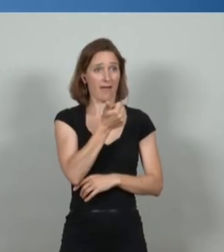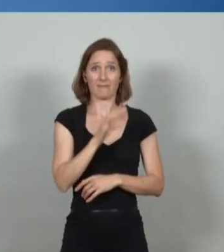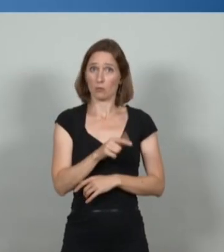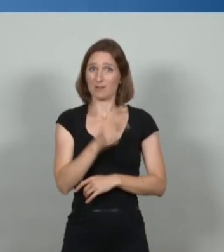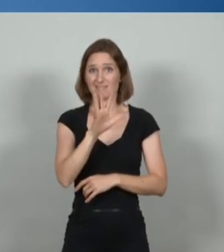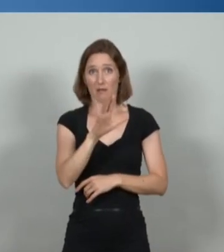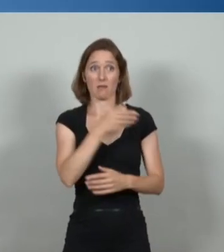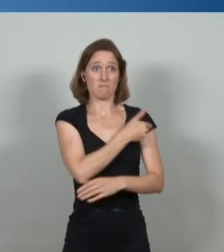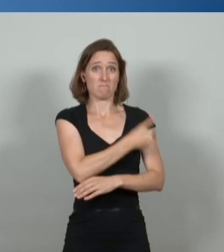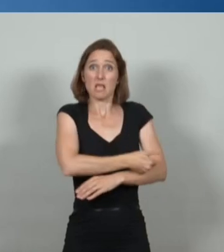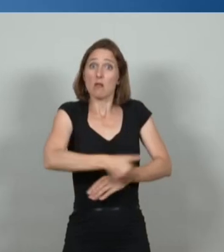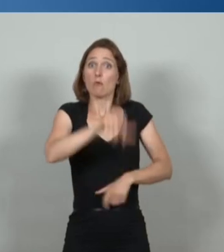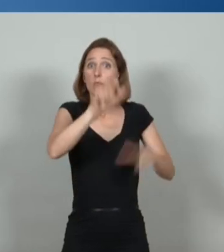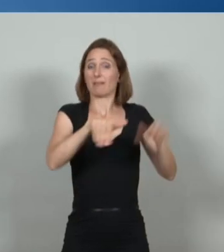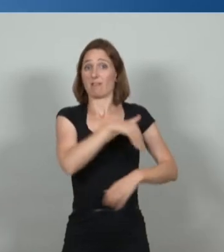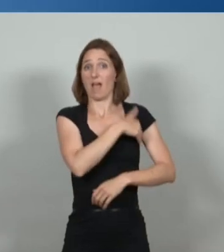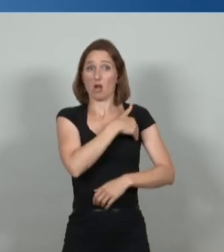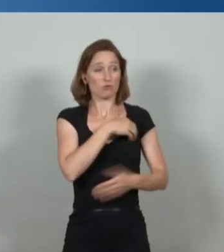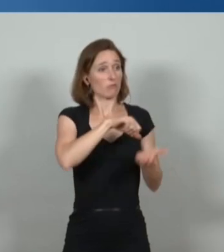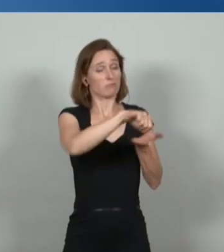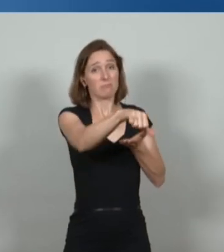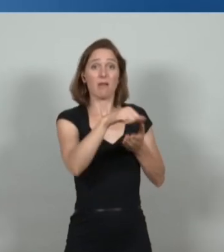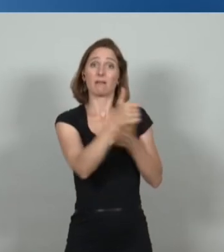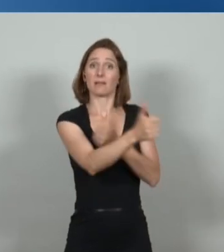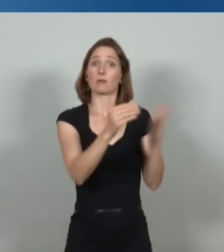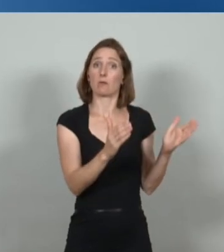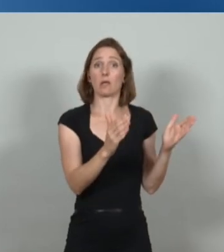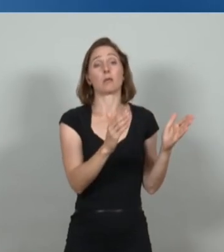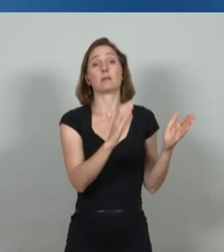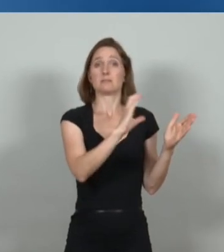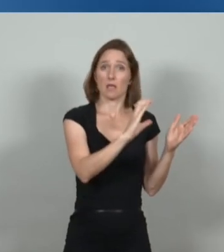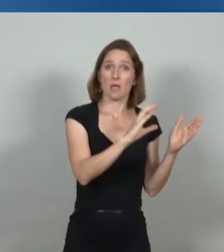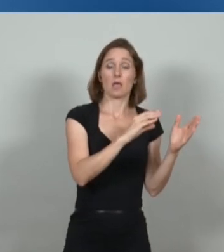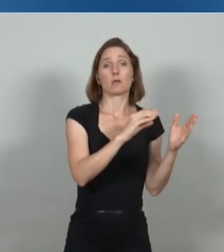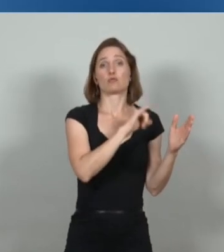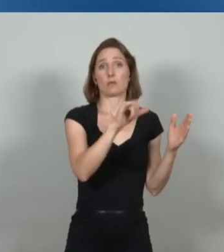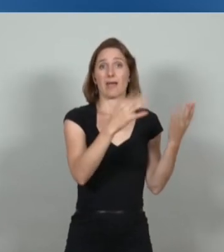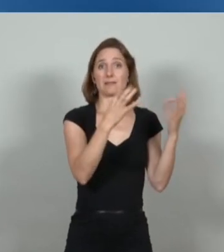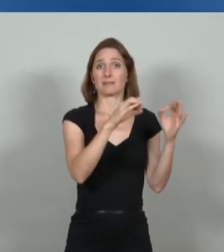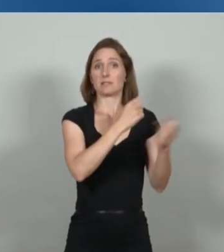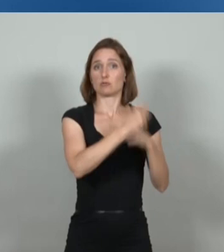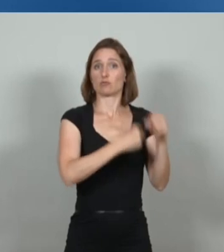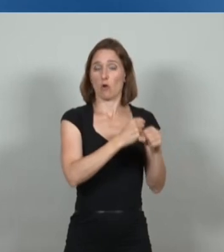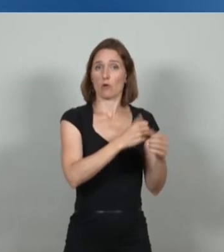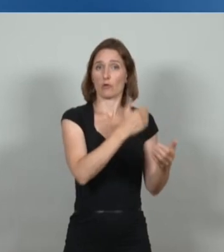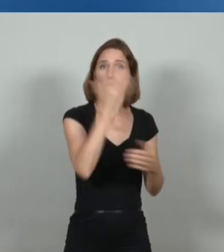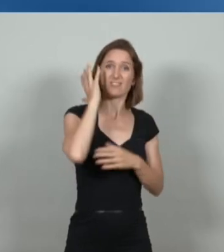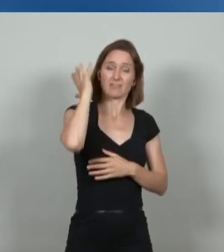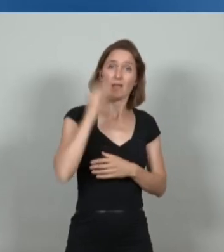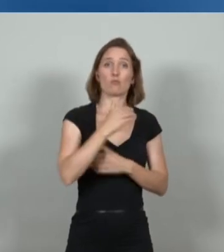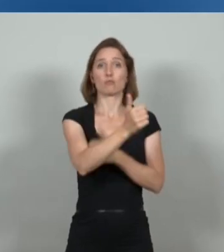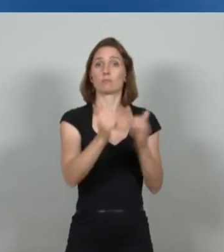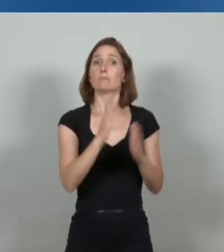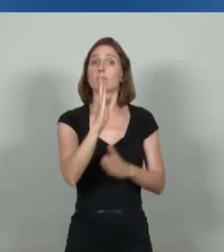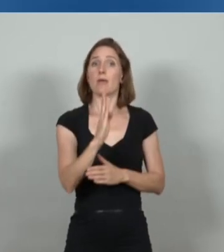agent de catégorie C jusqu'à 12 ans d'ancienneté et de catégories B jusqu'à 3 ans d'ancienneté les difficultés de